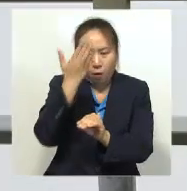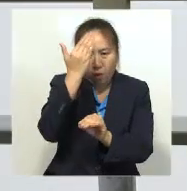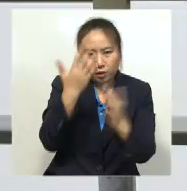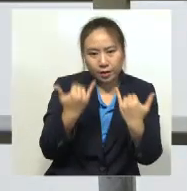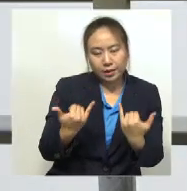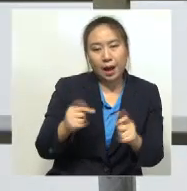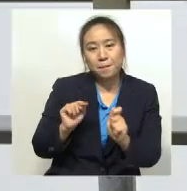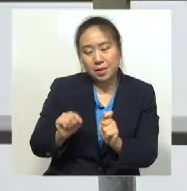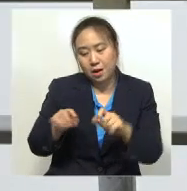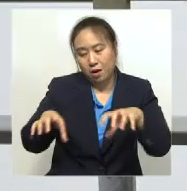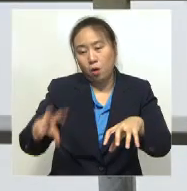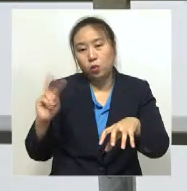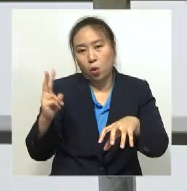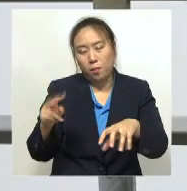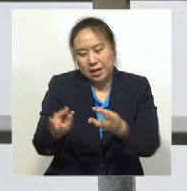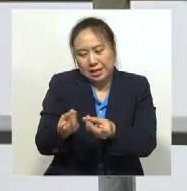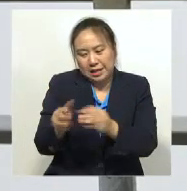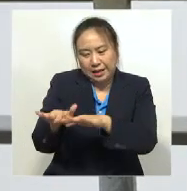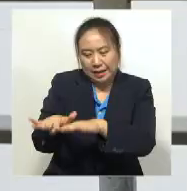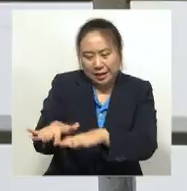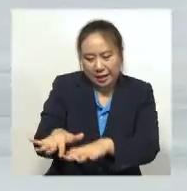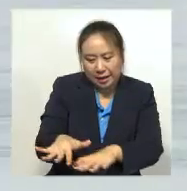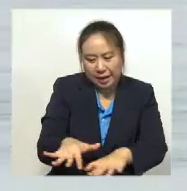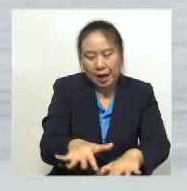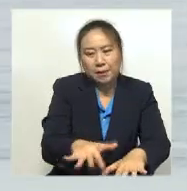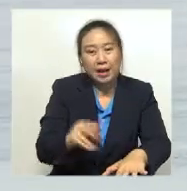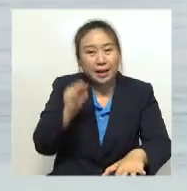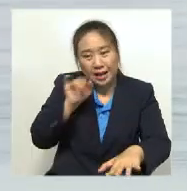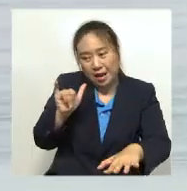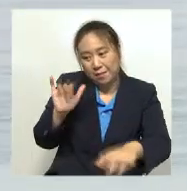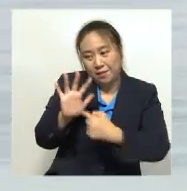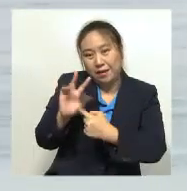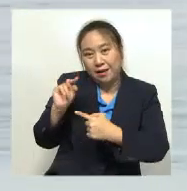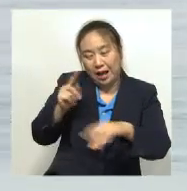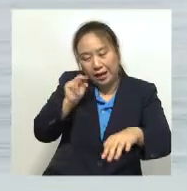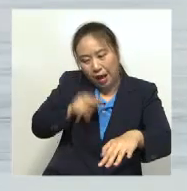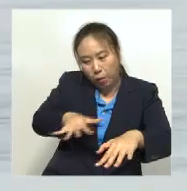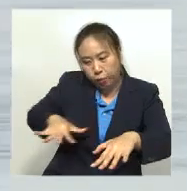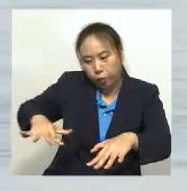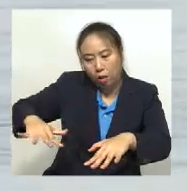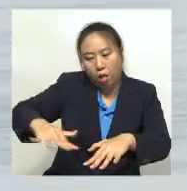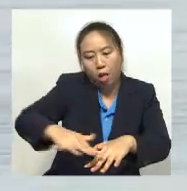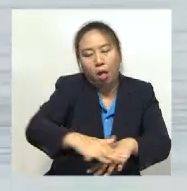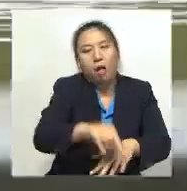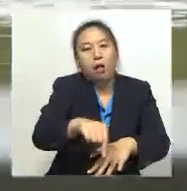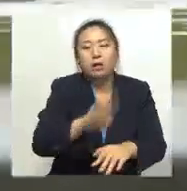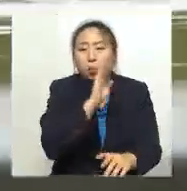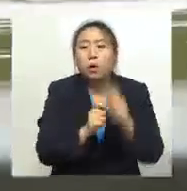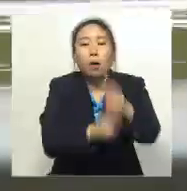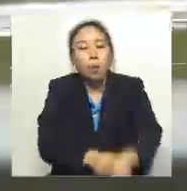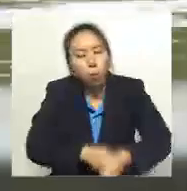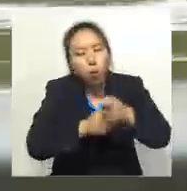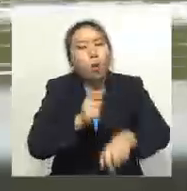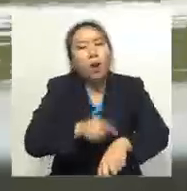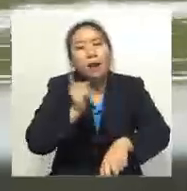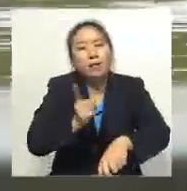องและอำเภอเสรภูมิเนี่ยเป็นพื้นที่ต่ำแล้วก็เป็นที่รวมน้ำจากลำน้ำยังด้วยถ้าหากปล่อยให้มีการเพาะปลูกในห้วงเวลาเดิมพื้นที่การเก